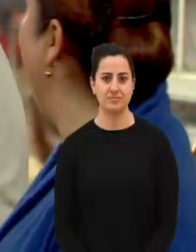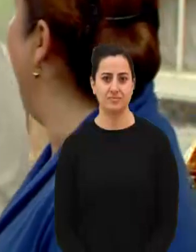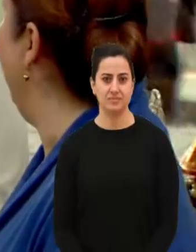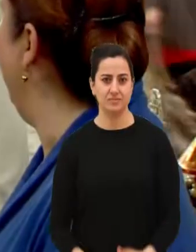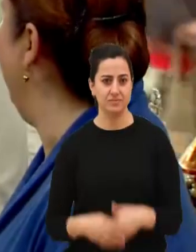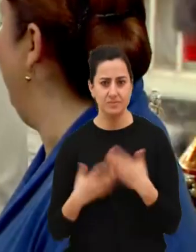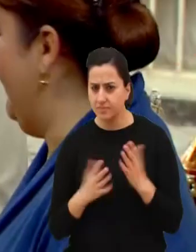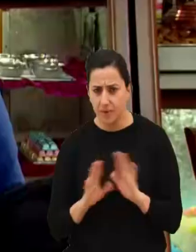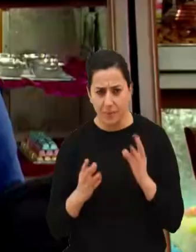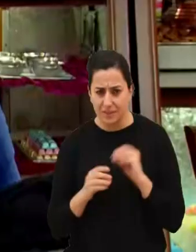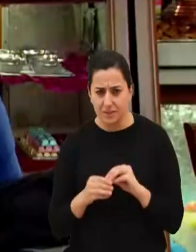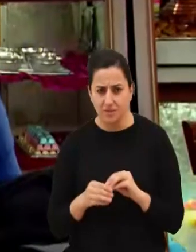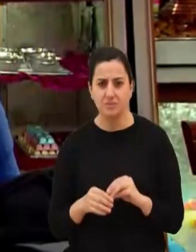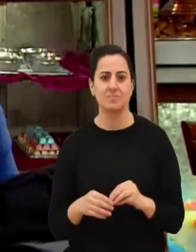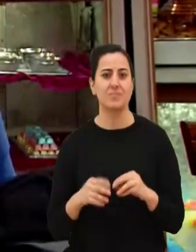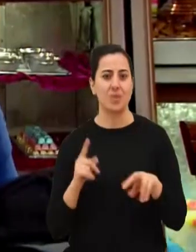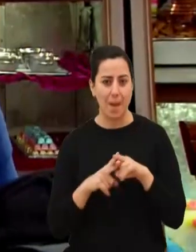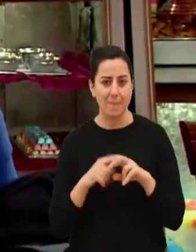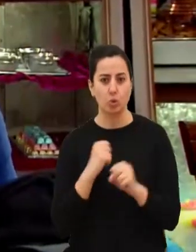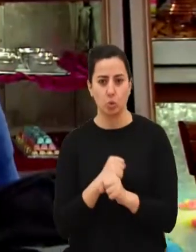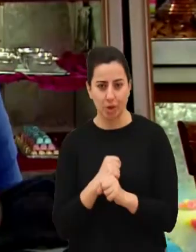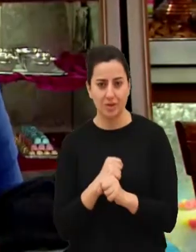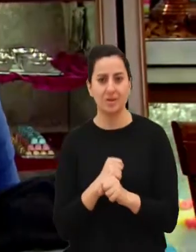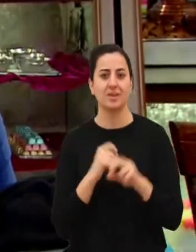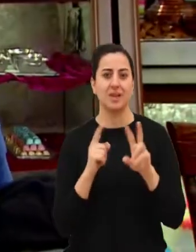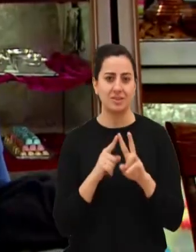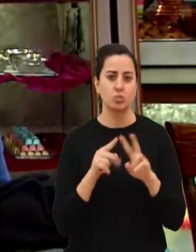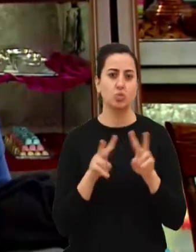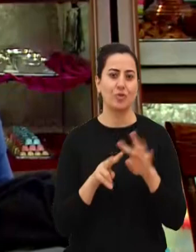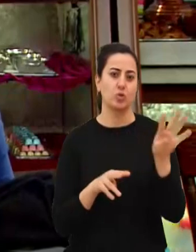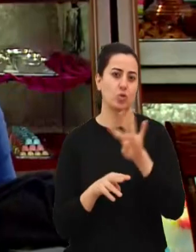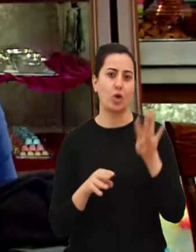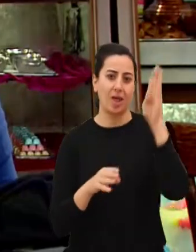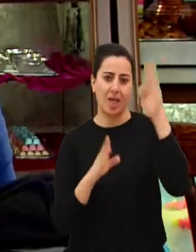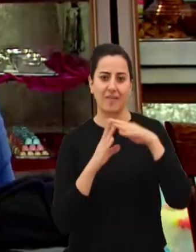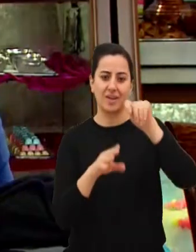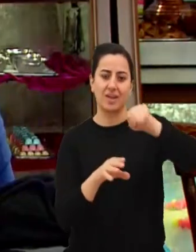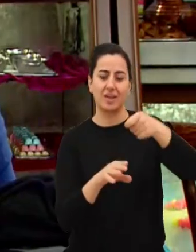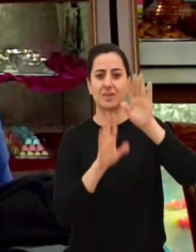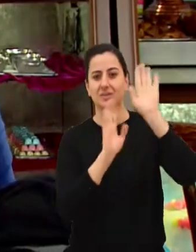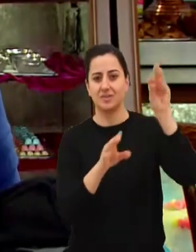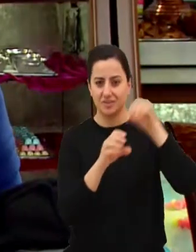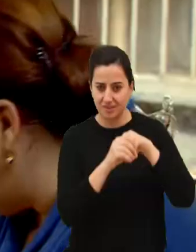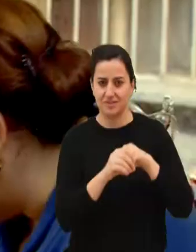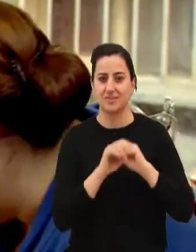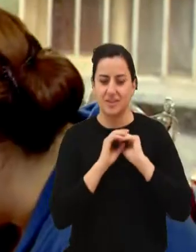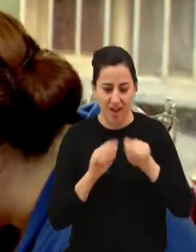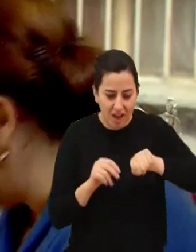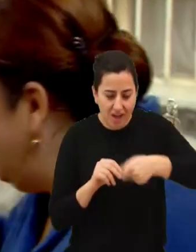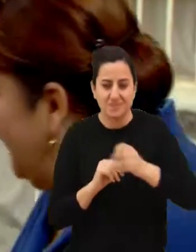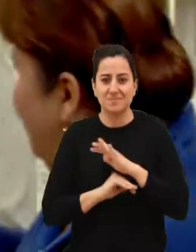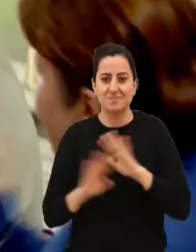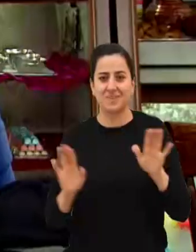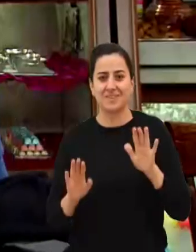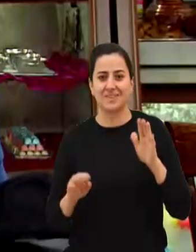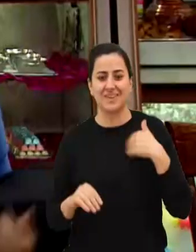Tamam olan ne? Ne tamamdır? Ahmet, Gülden, Necla Hanım, Muzaffer Bey hepsini kilitledim, ev içine. çantamı